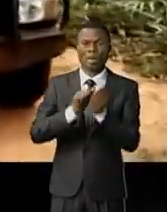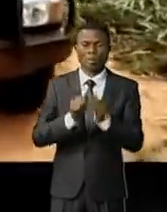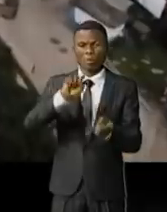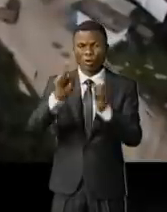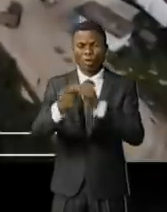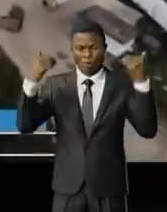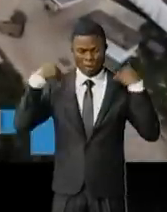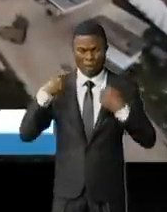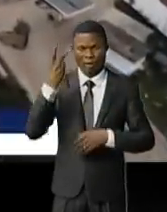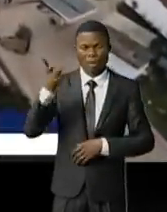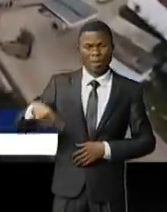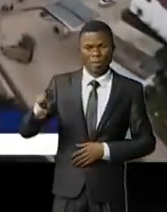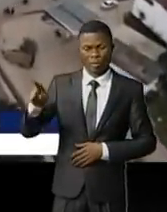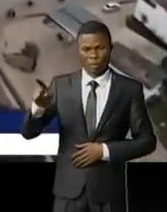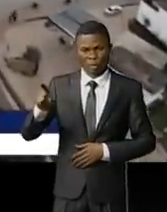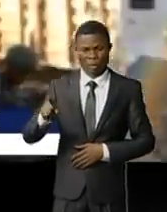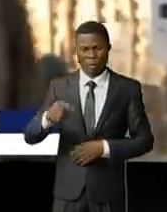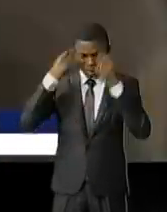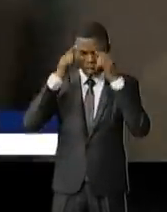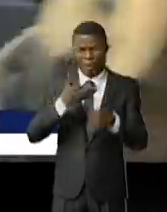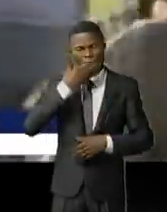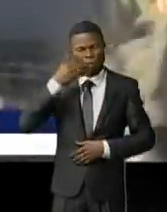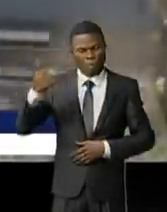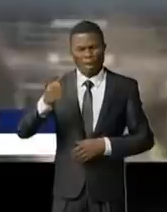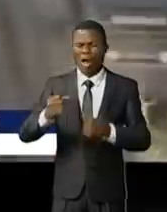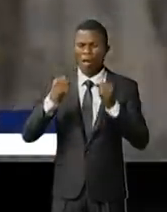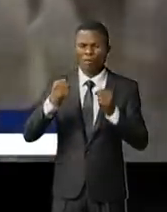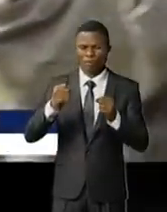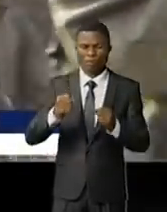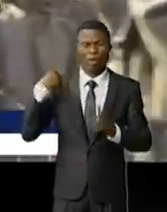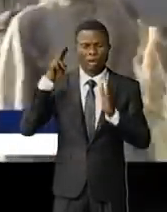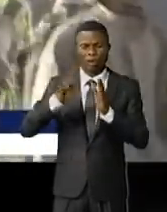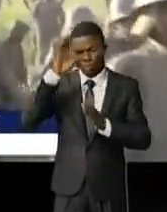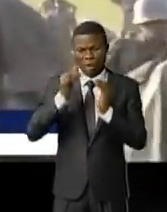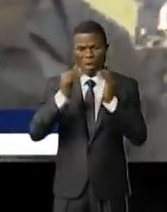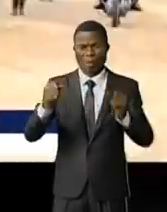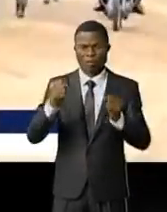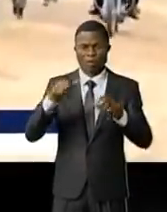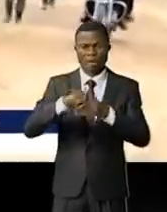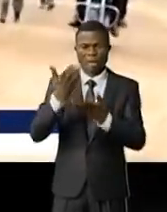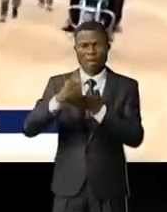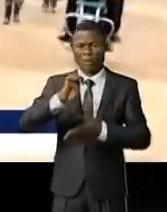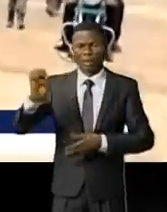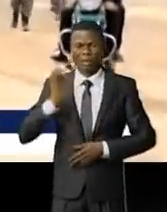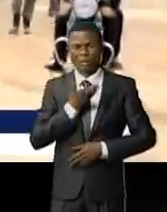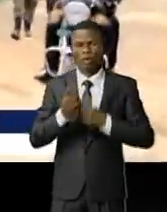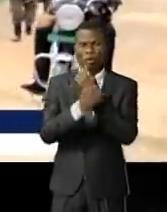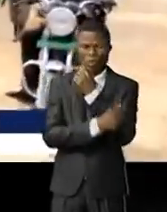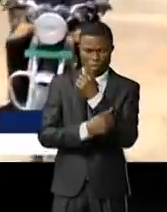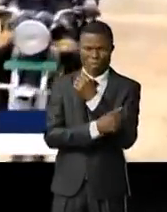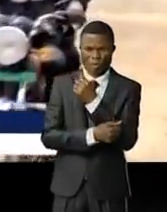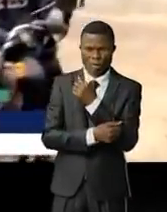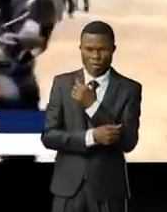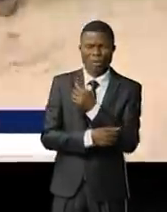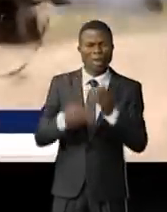République démocratique du Congo est la plus grande mesure du gouvernement dans la recherche de la paix durable dans cette partie du pays en proie